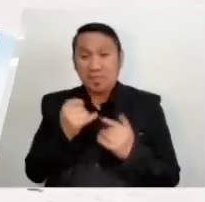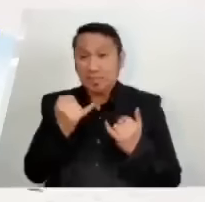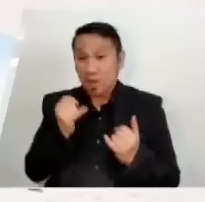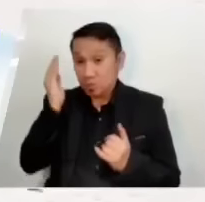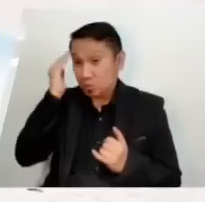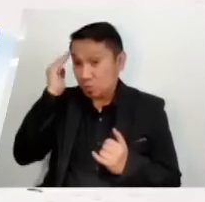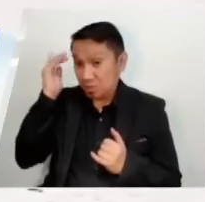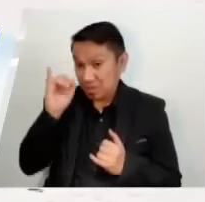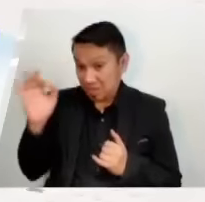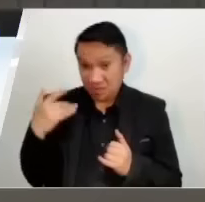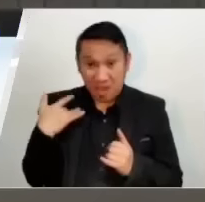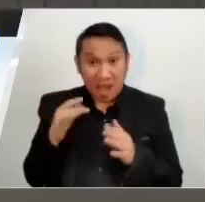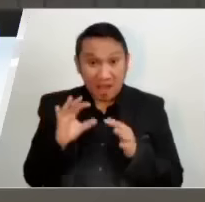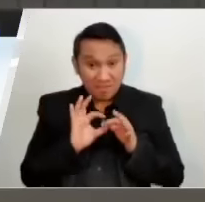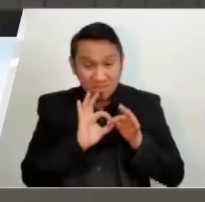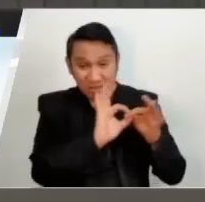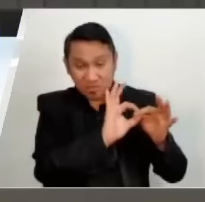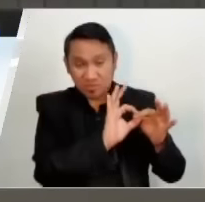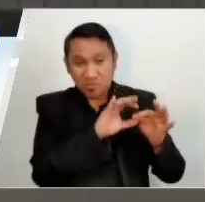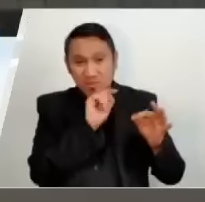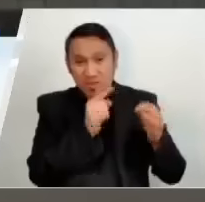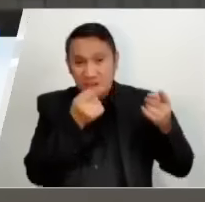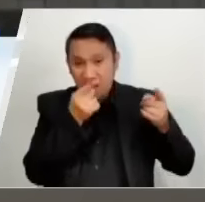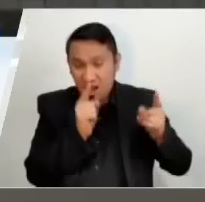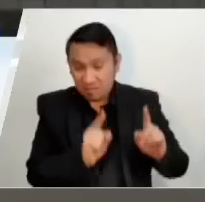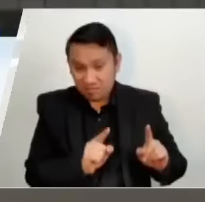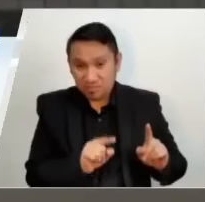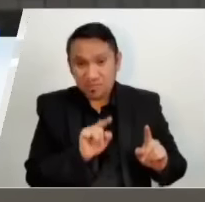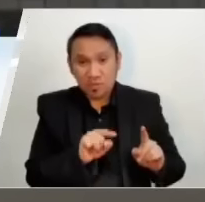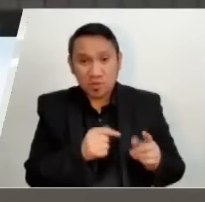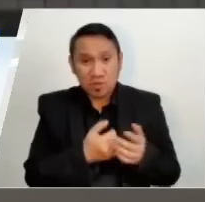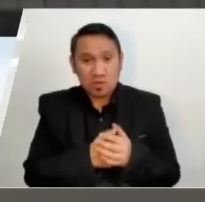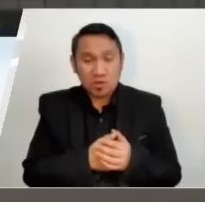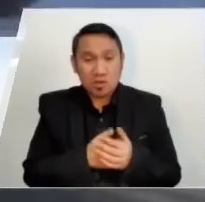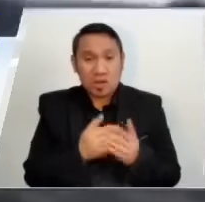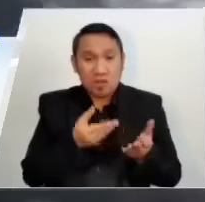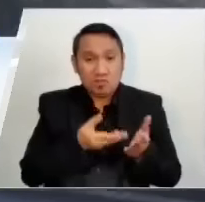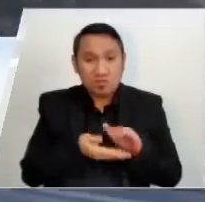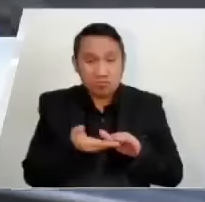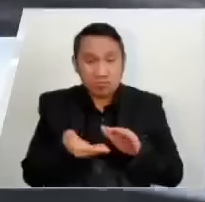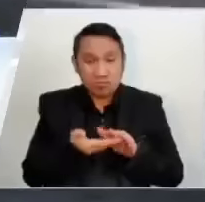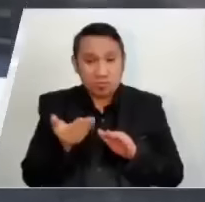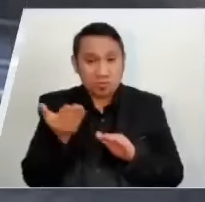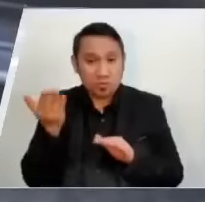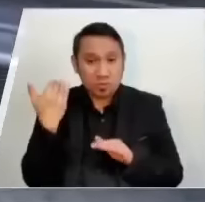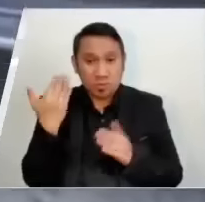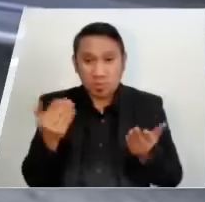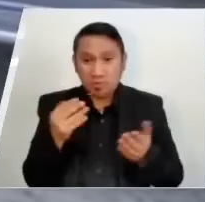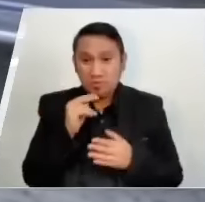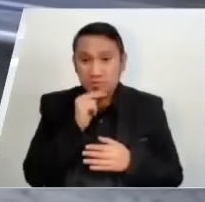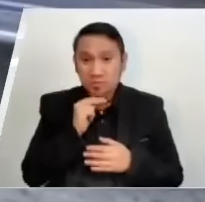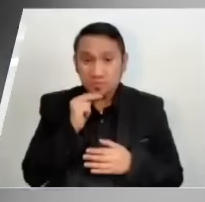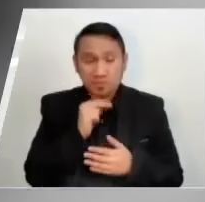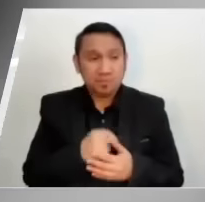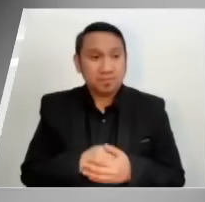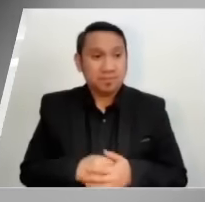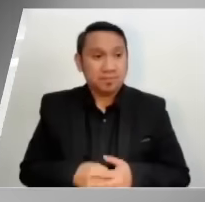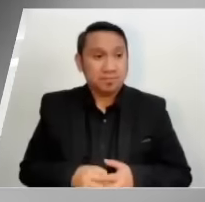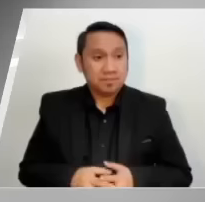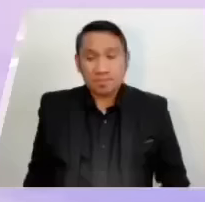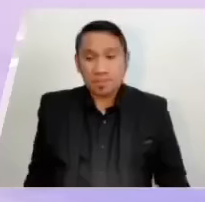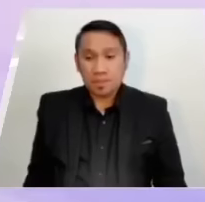kaugnayan dito ang tinututukan nilang operasyon kontra illegal gambling at isabong sa Negros Occidental.